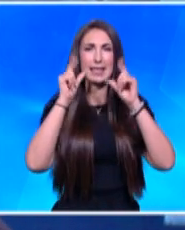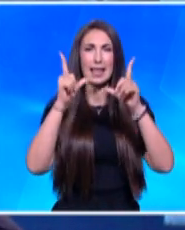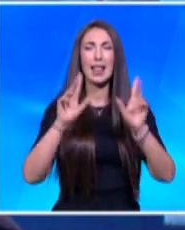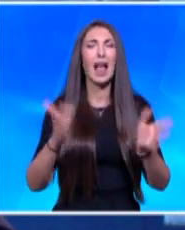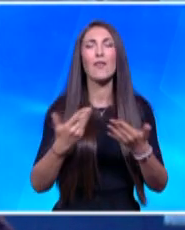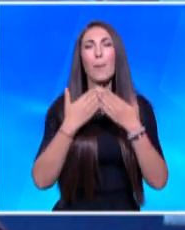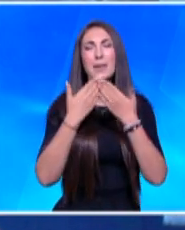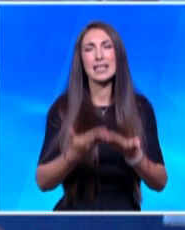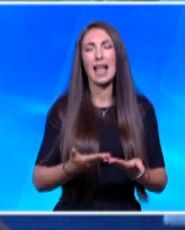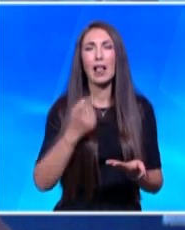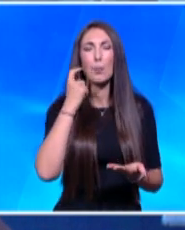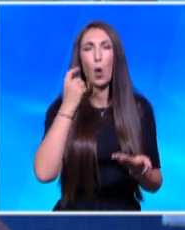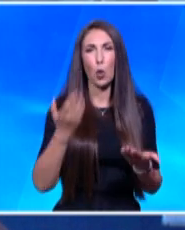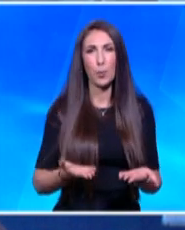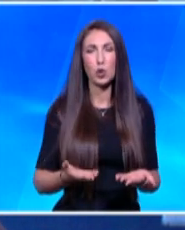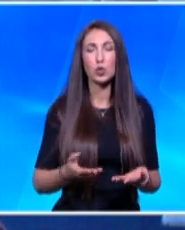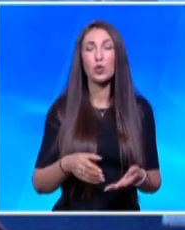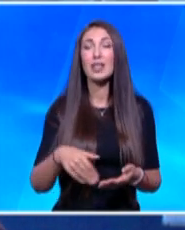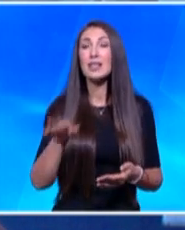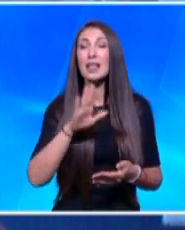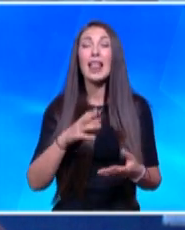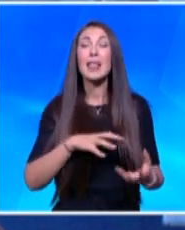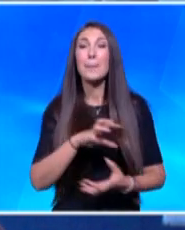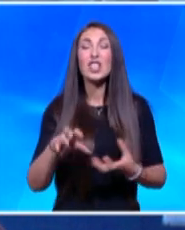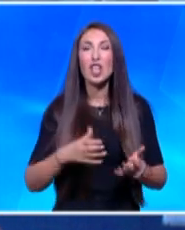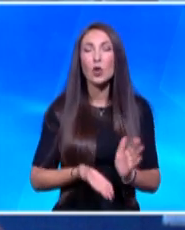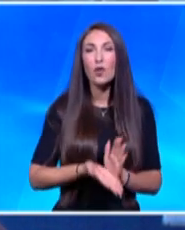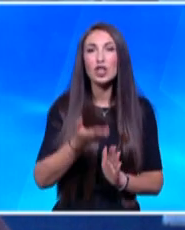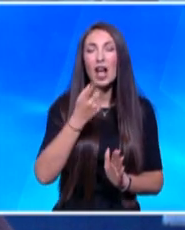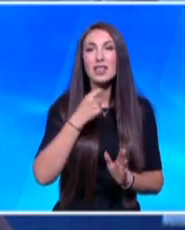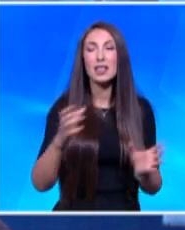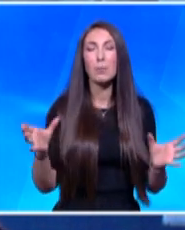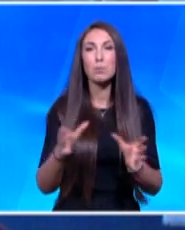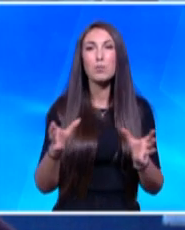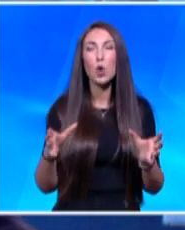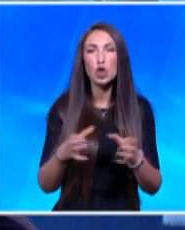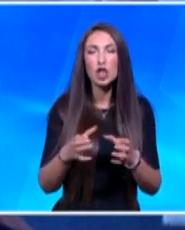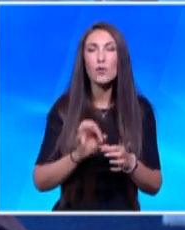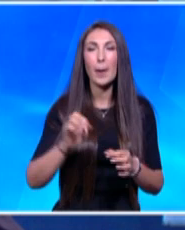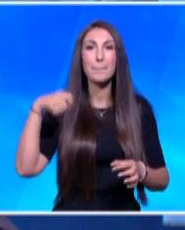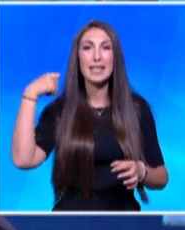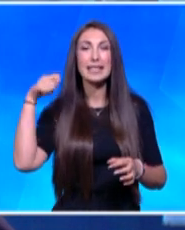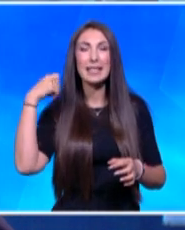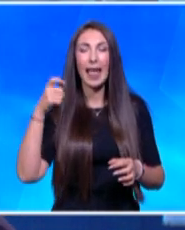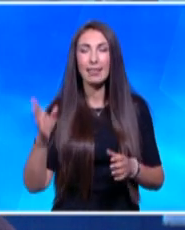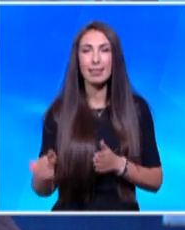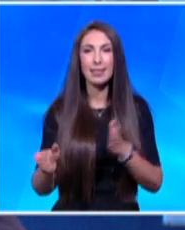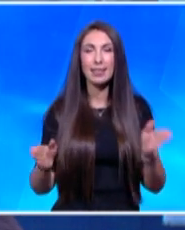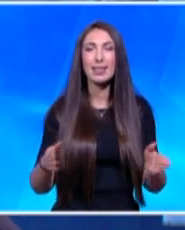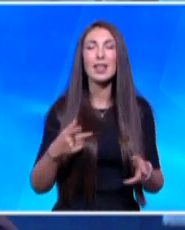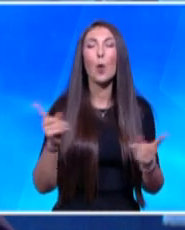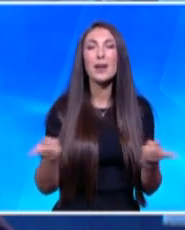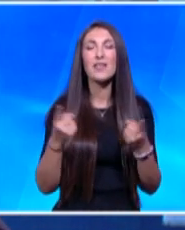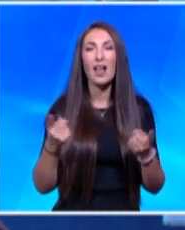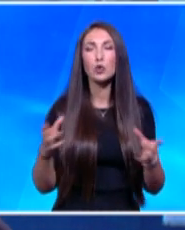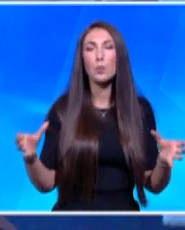признае публично. По-скоро напрежението ще продължава да нараства между управляващото мнозинство и президента и управляващото мнозинство,